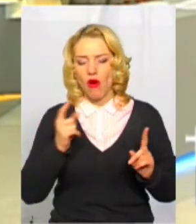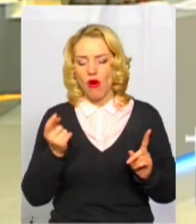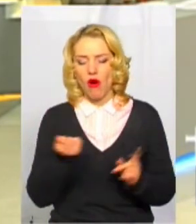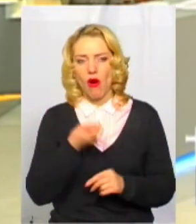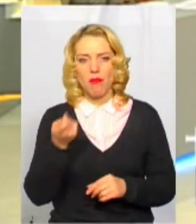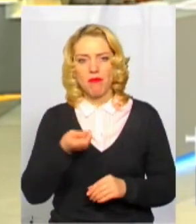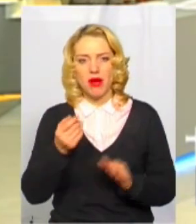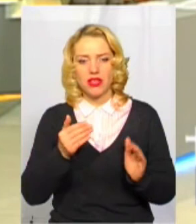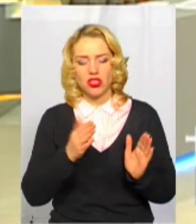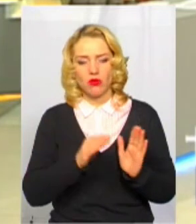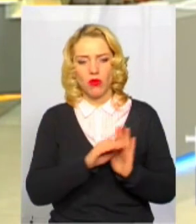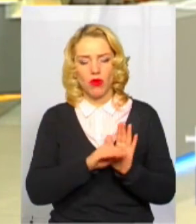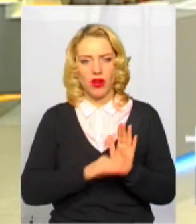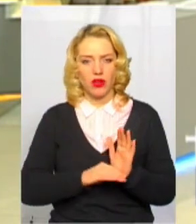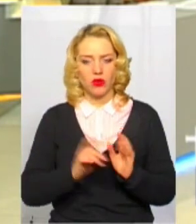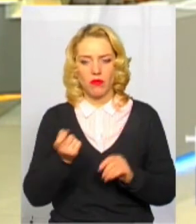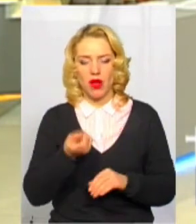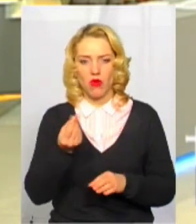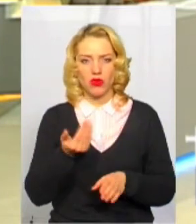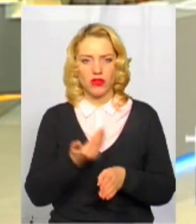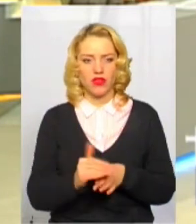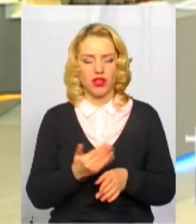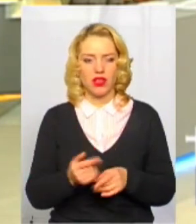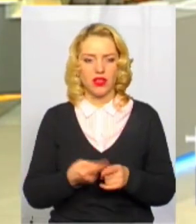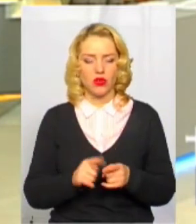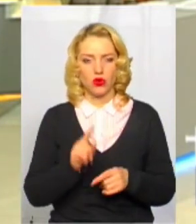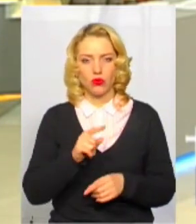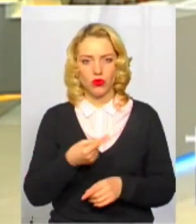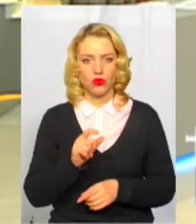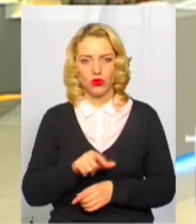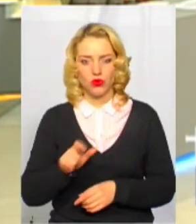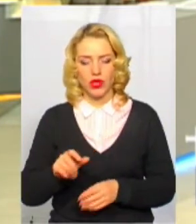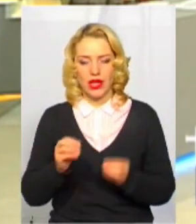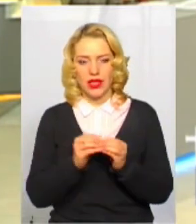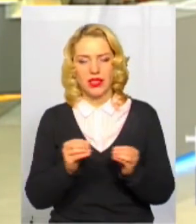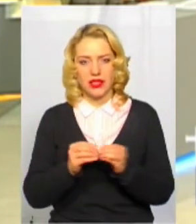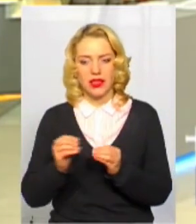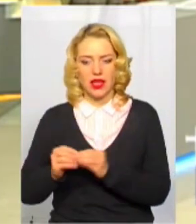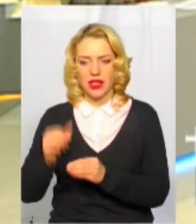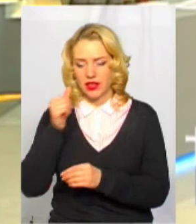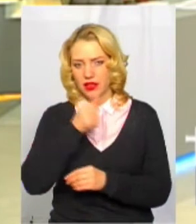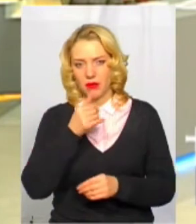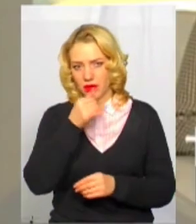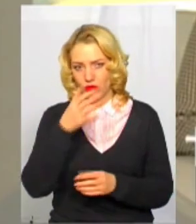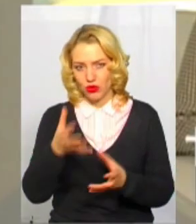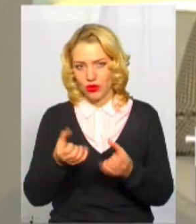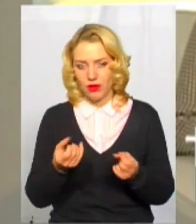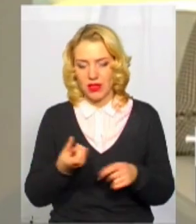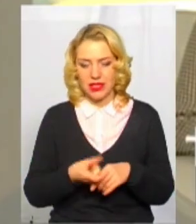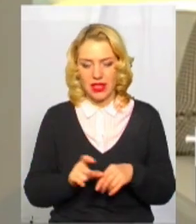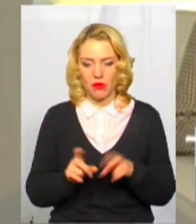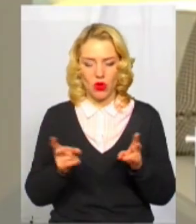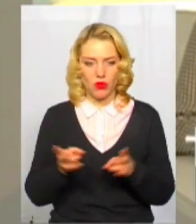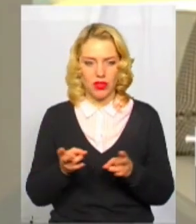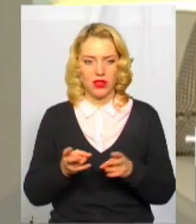порядку і дуже мало коштів на них виділяється. Тому люди десятиліттями не можуть отримати самі необхідні речі,